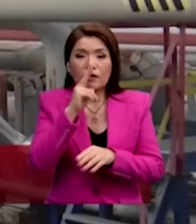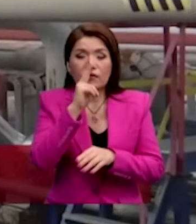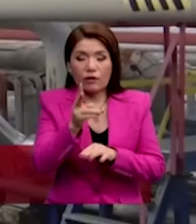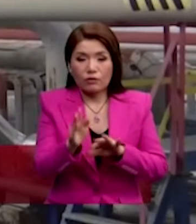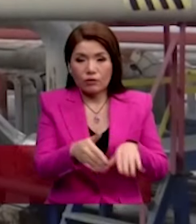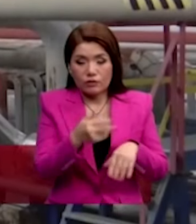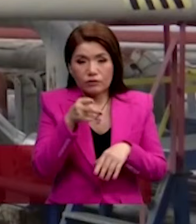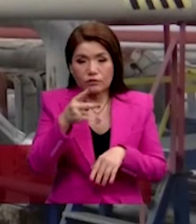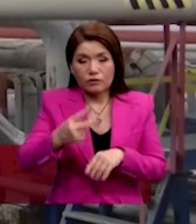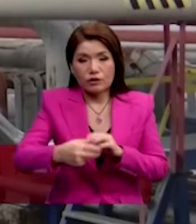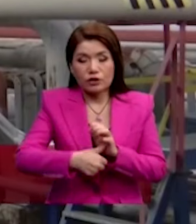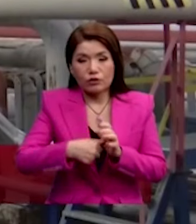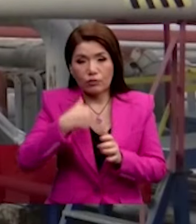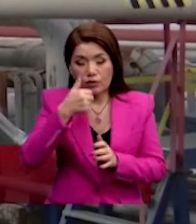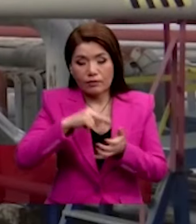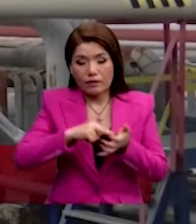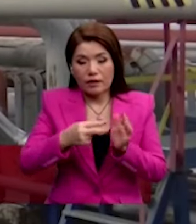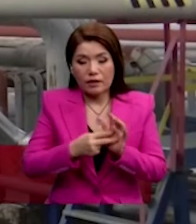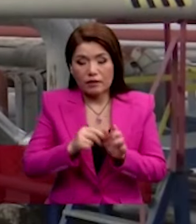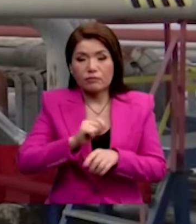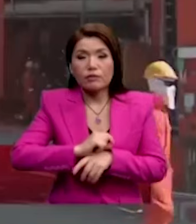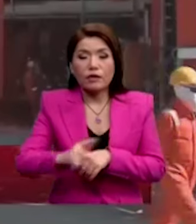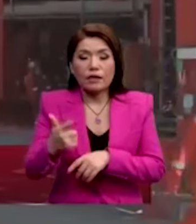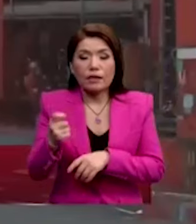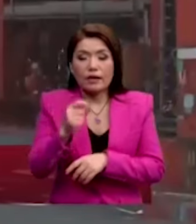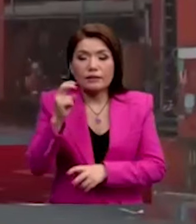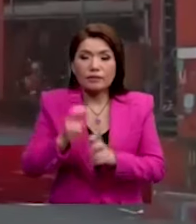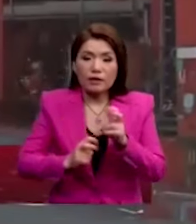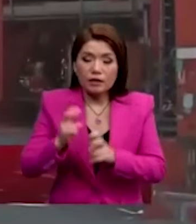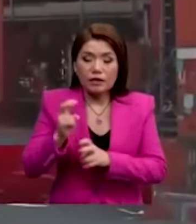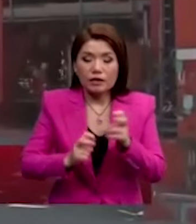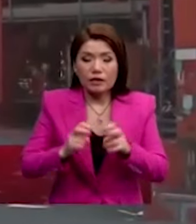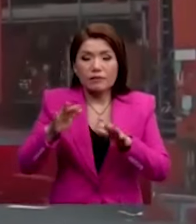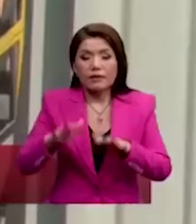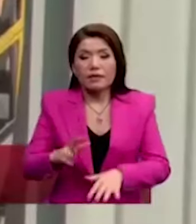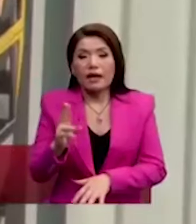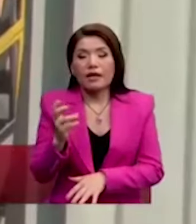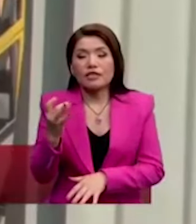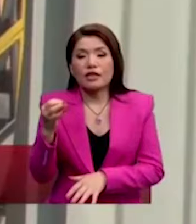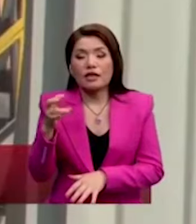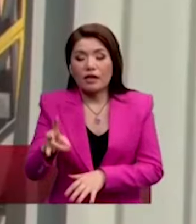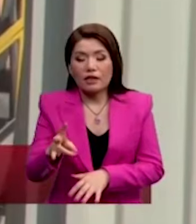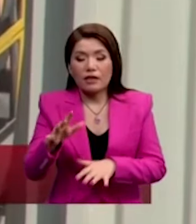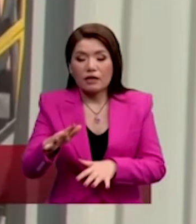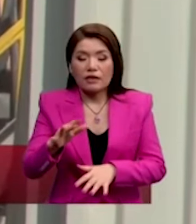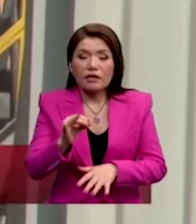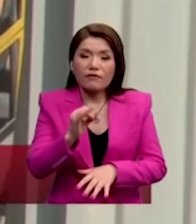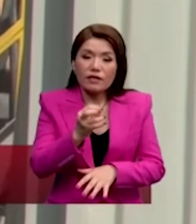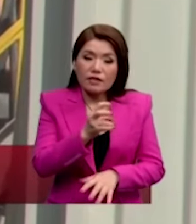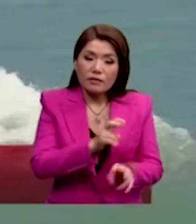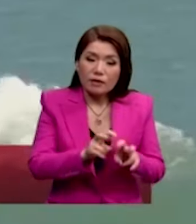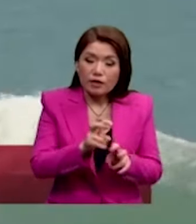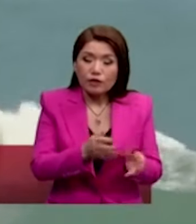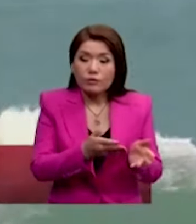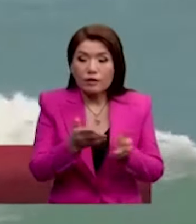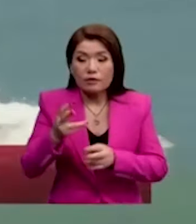2 года в 2026-м планируется запустить газоперерабатывающий завод на Кашагане. Там же инвесторы из Катара хотят построить